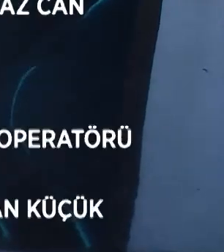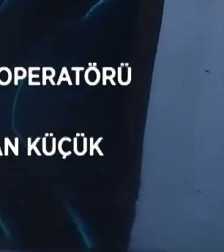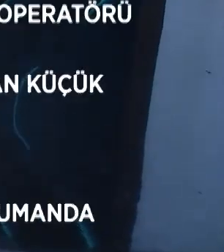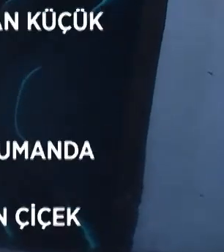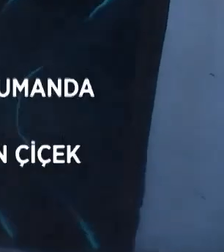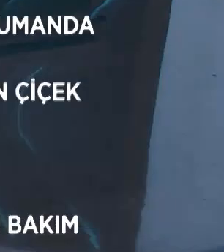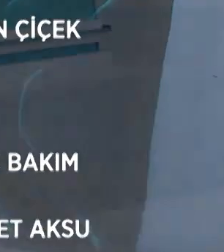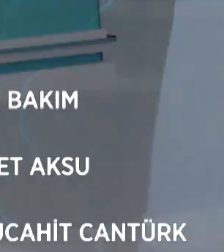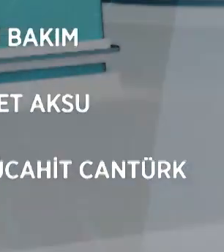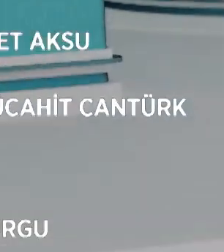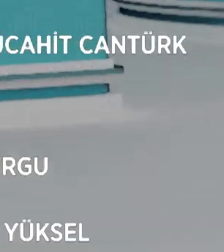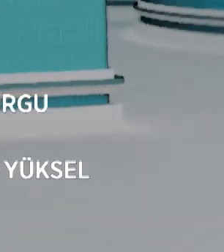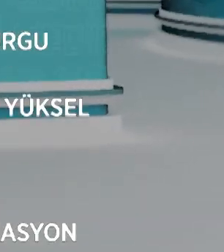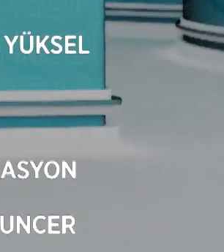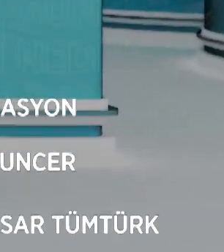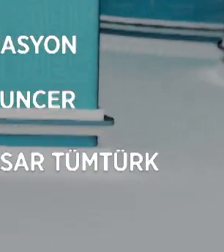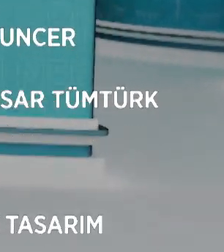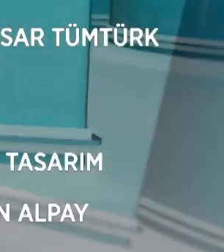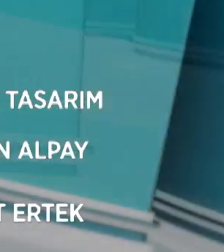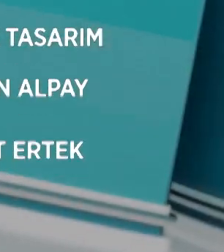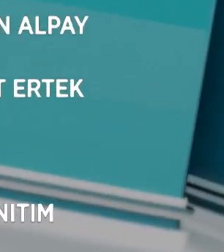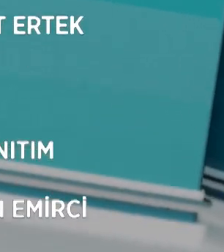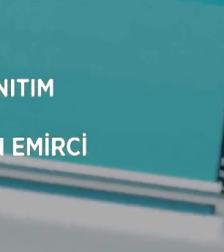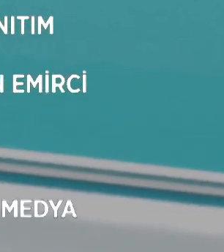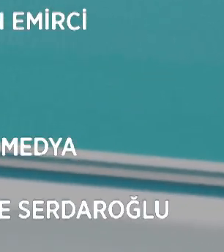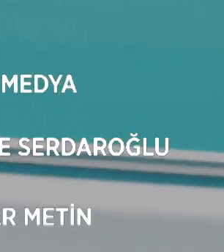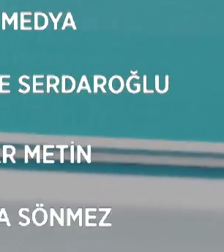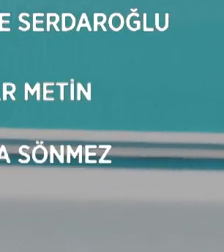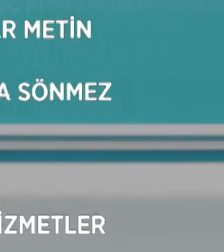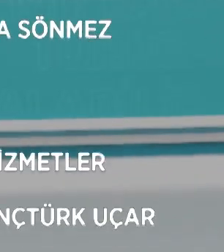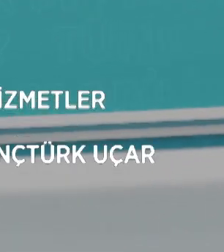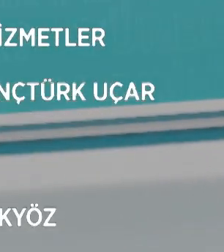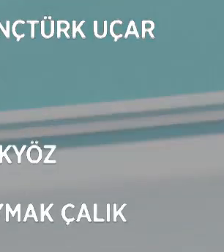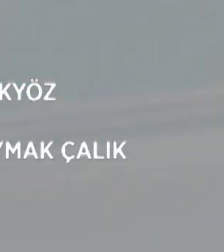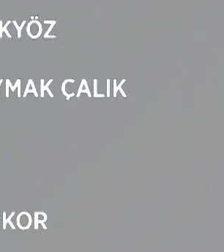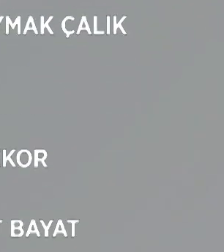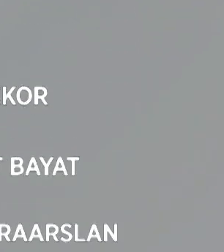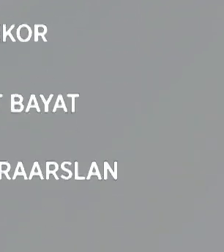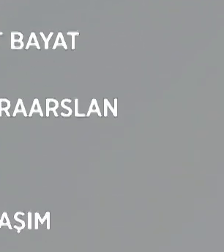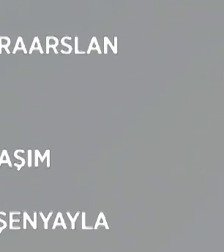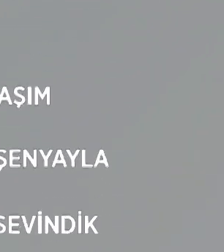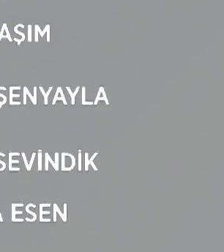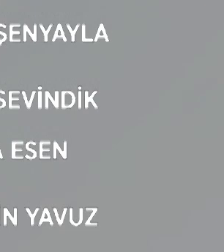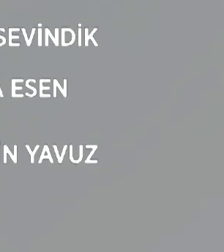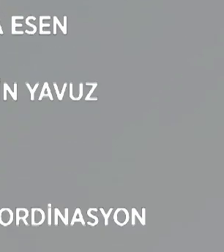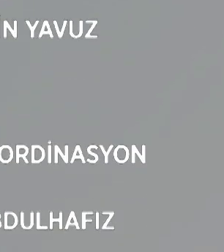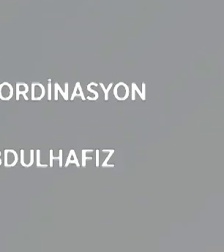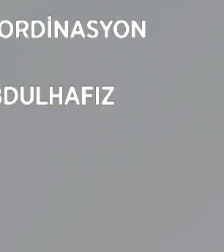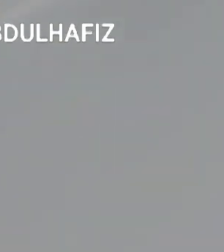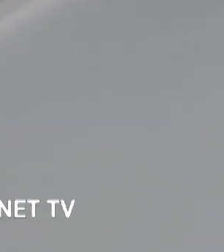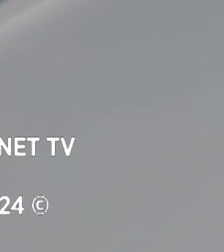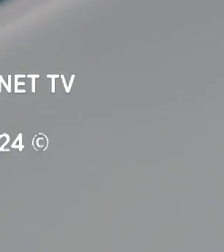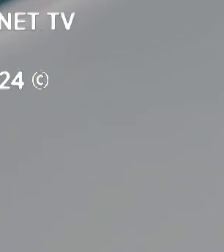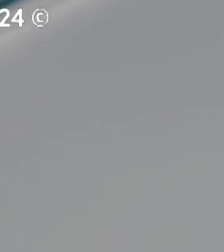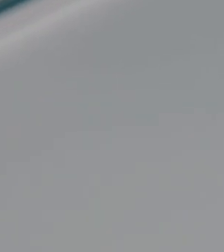olun Öşür farz mıdır vacip midir orucunu bozan bir hanımefendi Bu dinimizde zorlama var mıdır Hangi